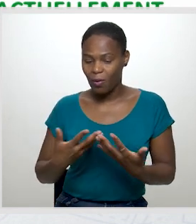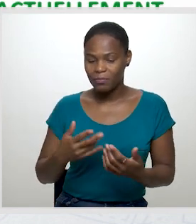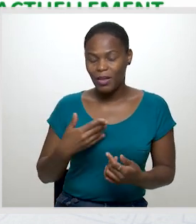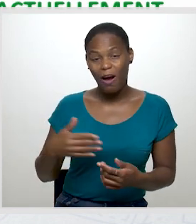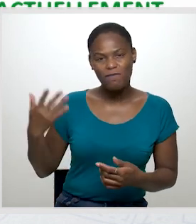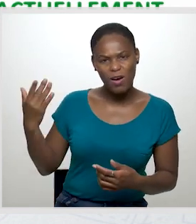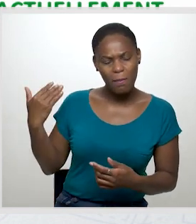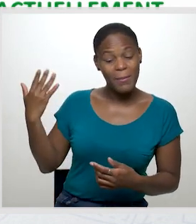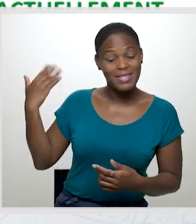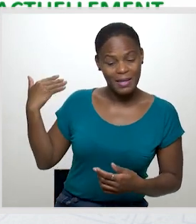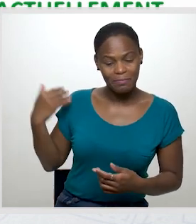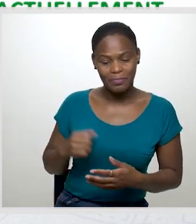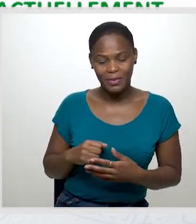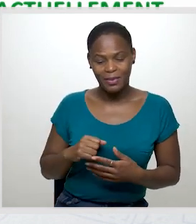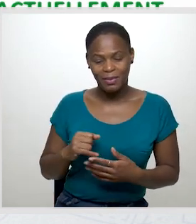maintenant, le présent,